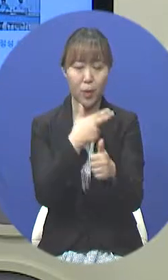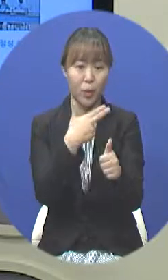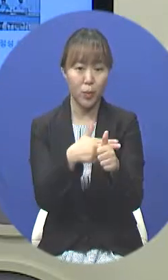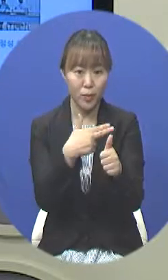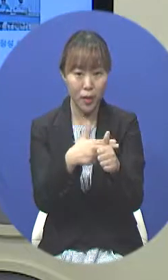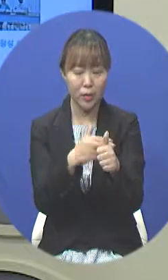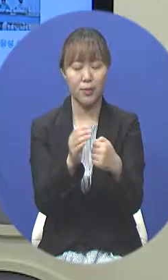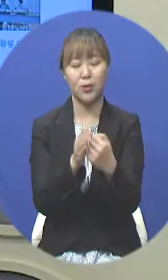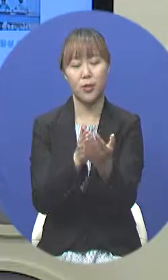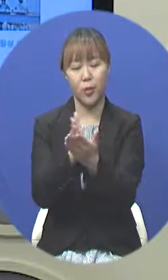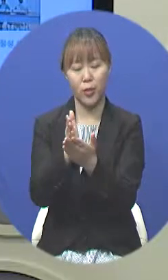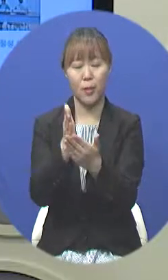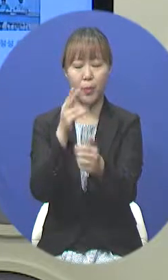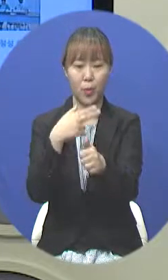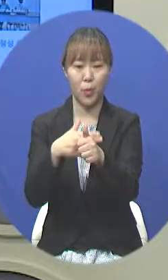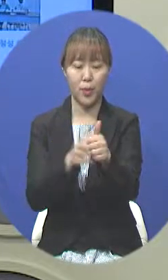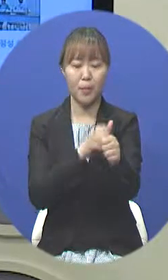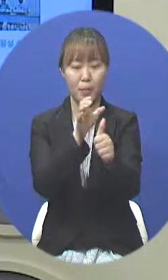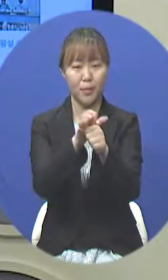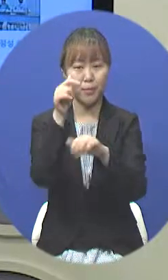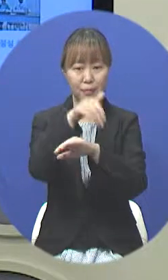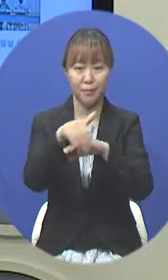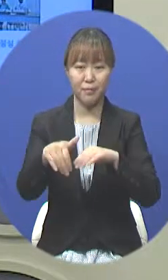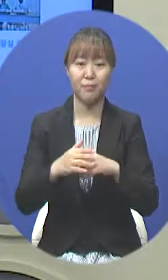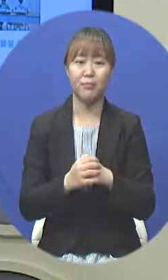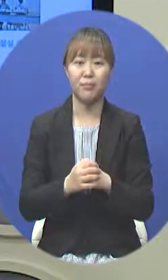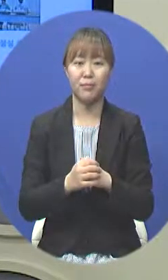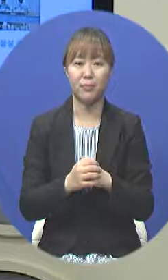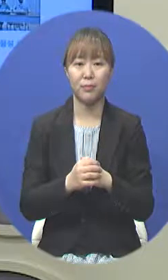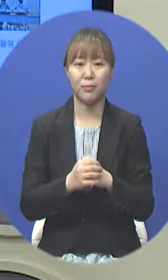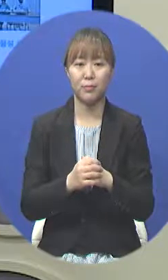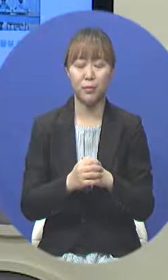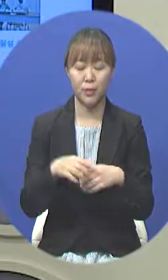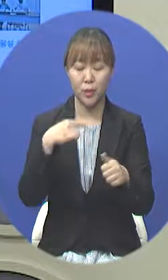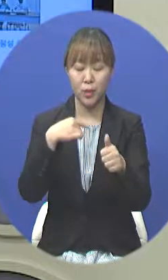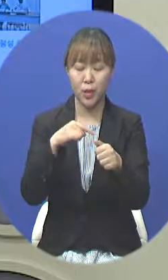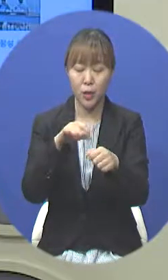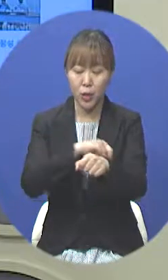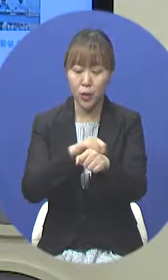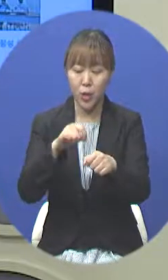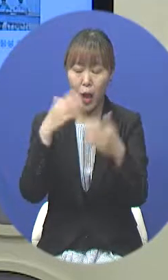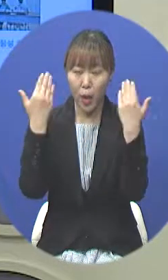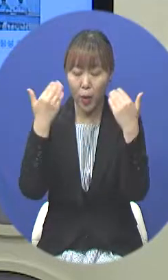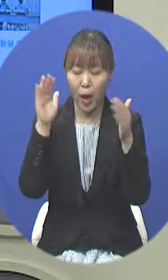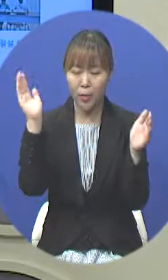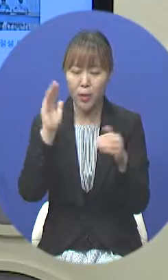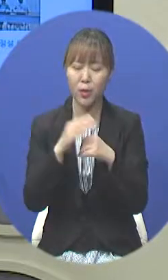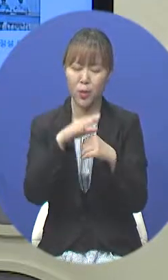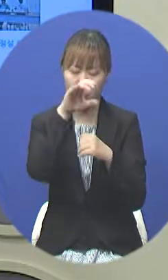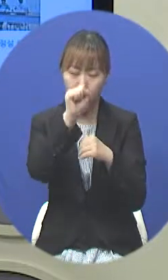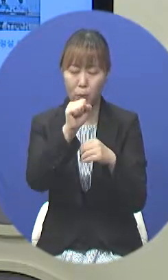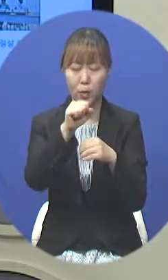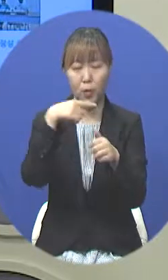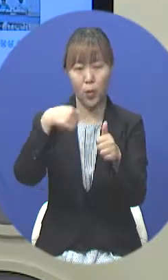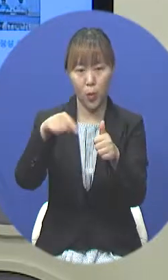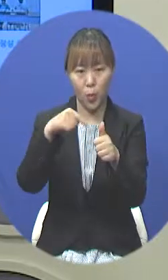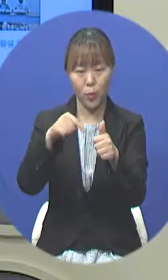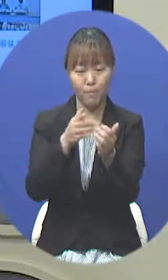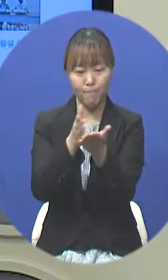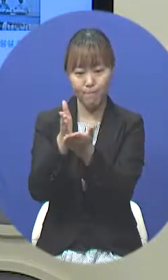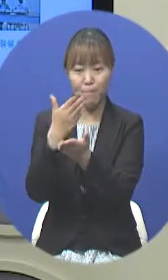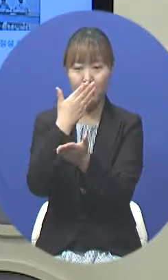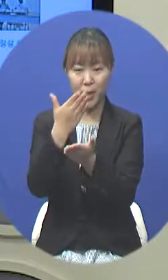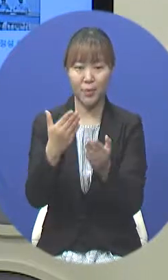교사를 진로 전담 교사 로 배치할 예정입니다 따라서 특수학교 학생 에게 양질의 진로 교육을 제공할 수 있게